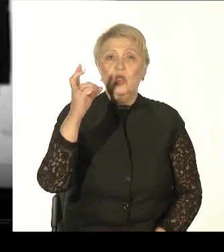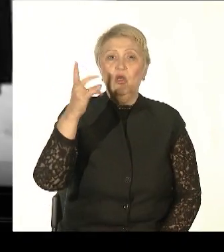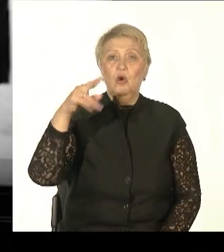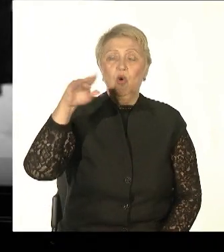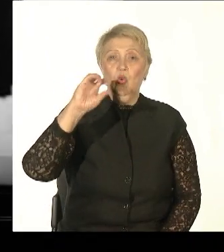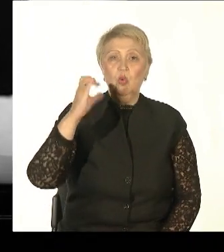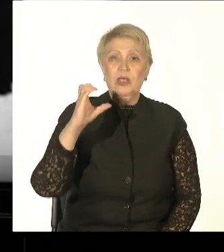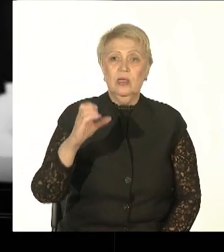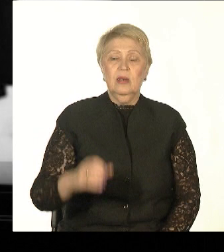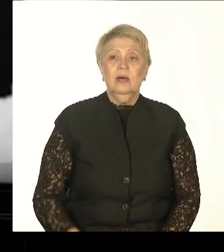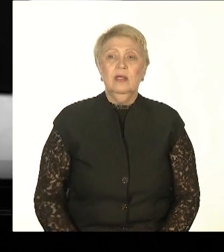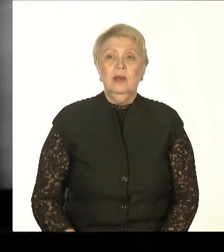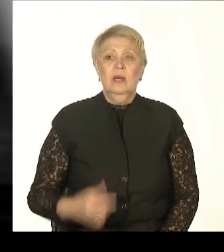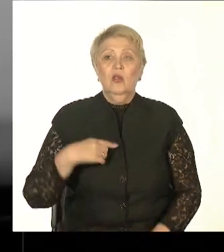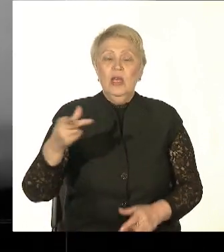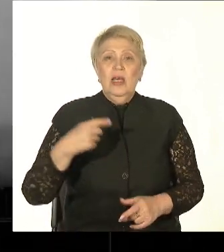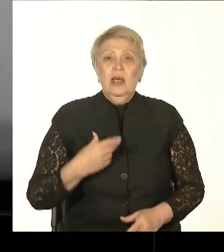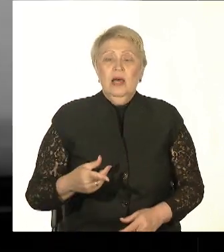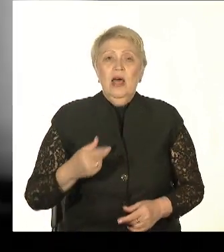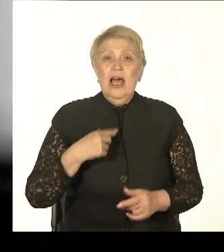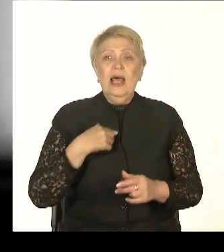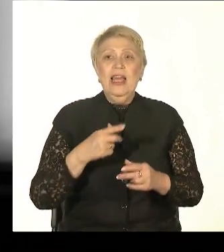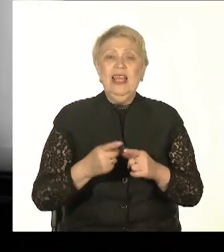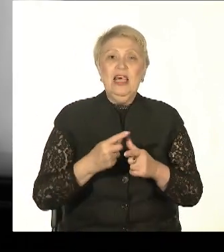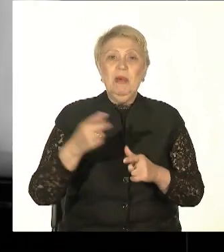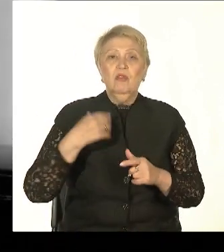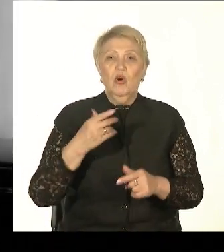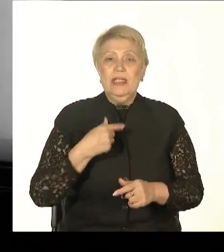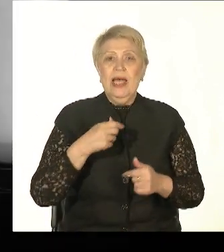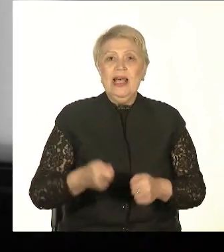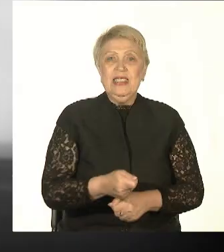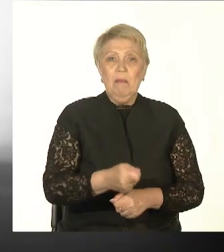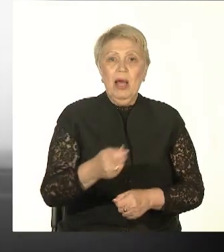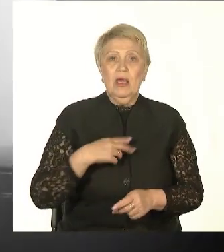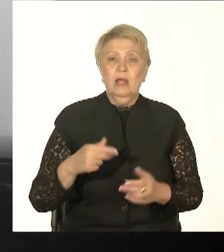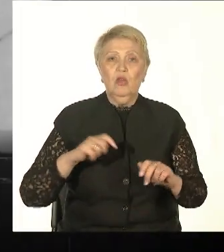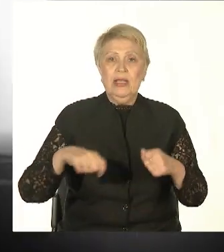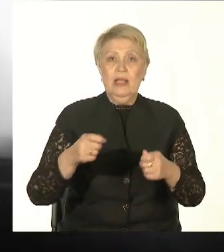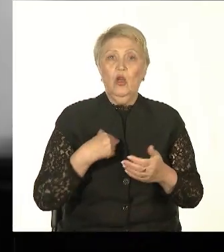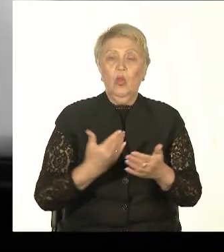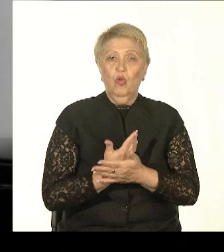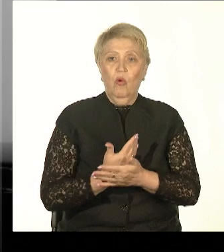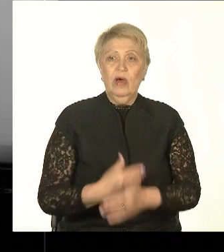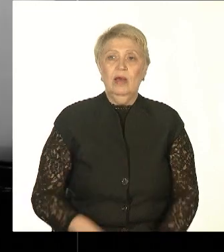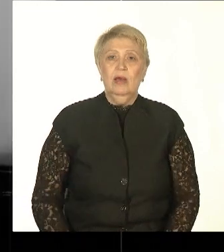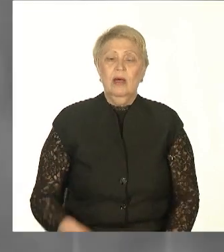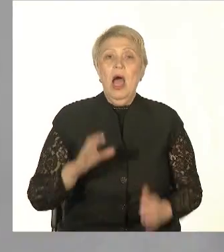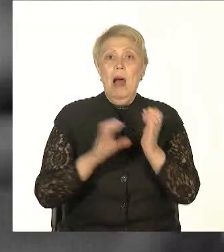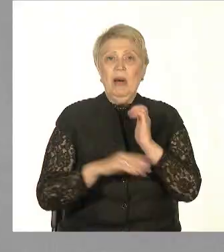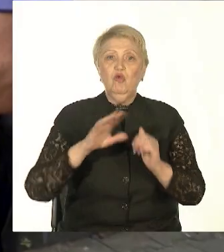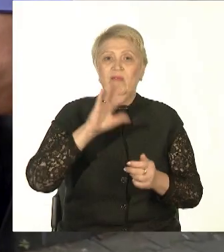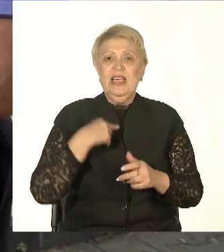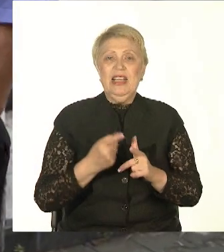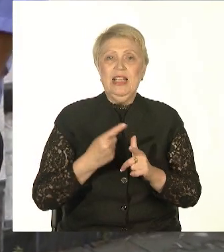соображений политкорректности кличку собаки в литературных произведениях изменили. Кстати, индусами звали всех следующих собак Никиты